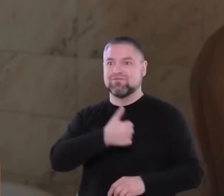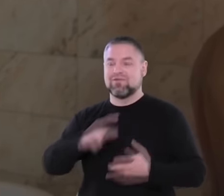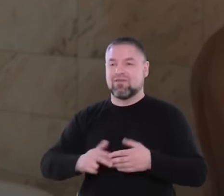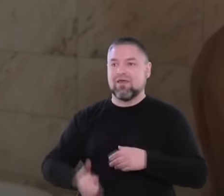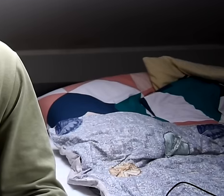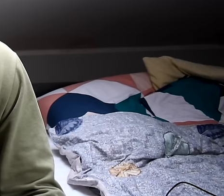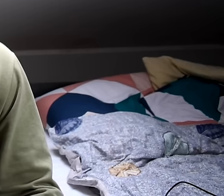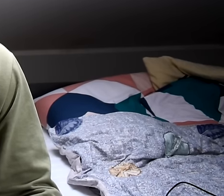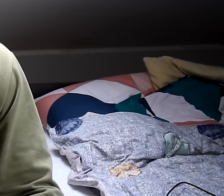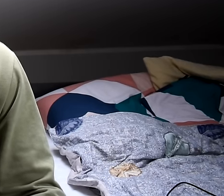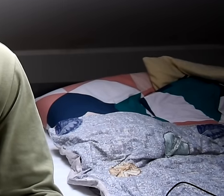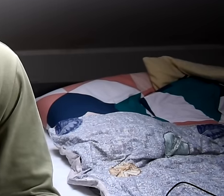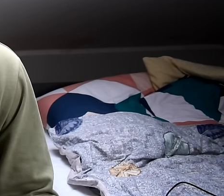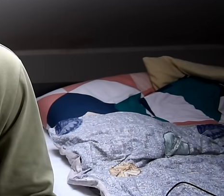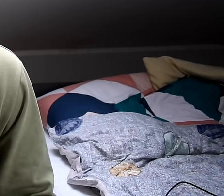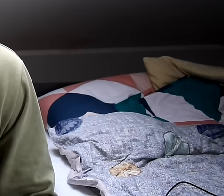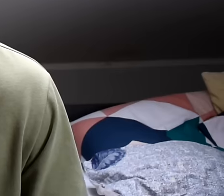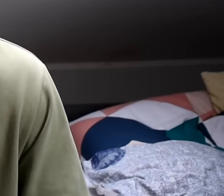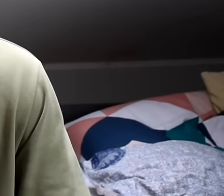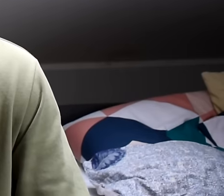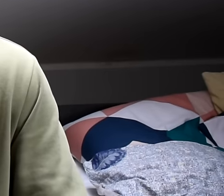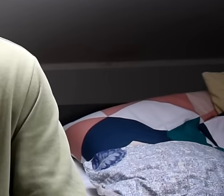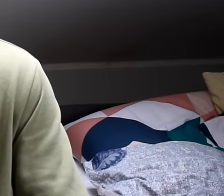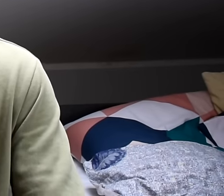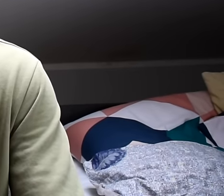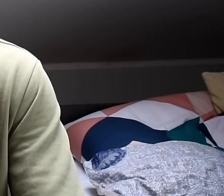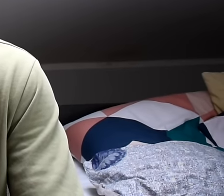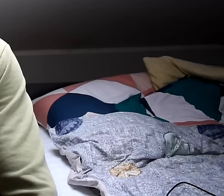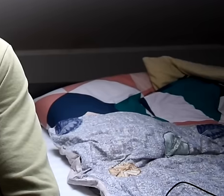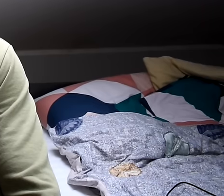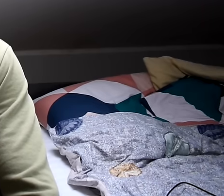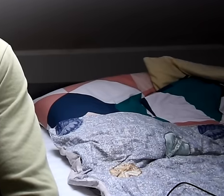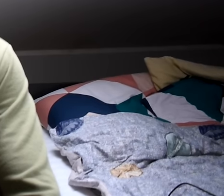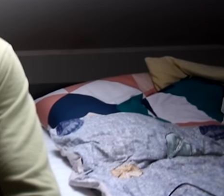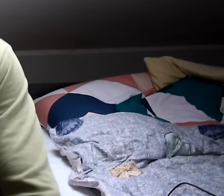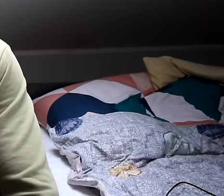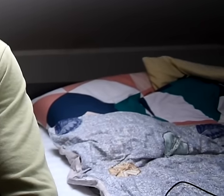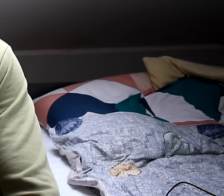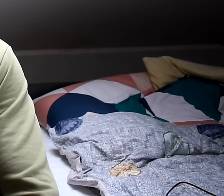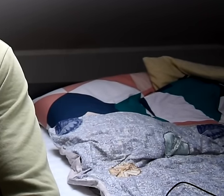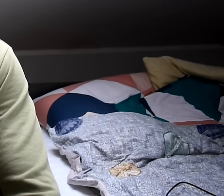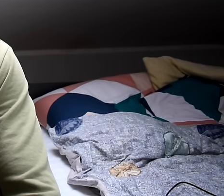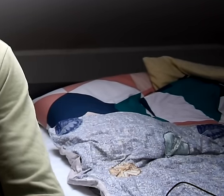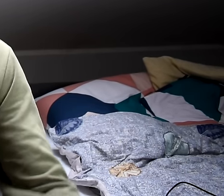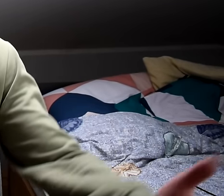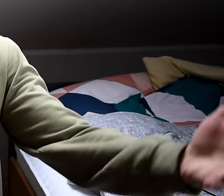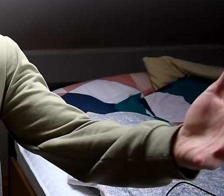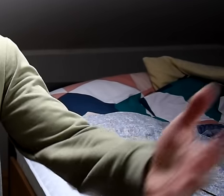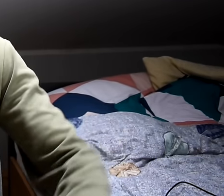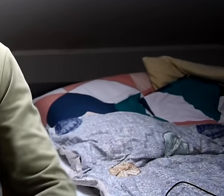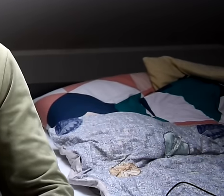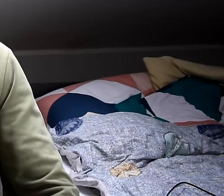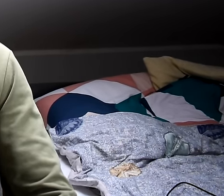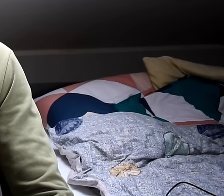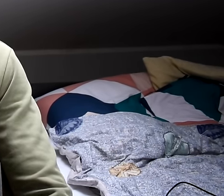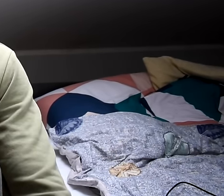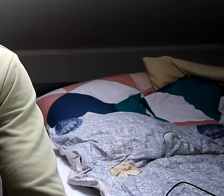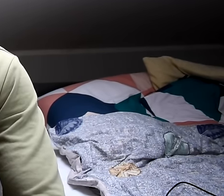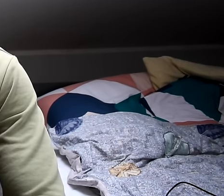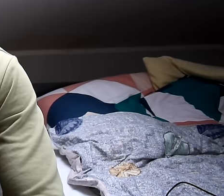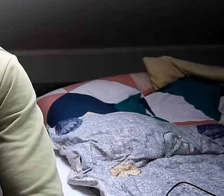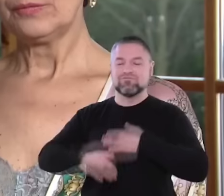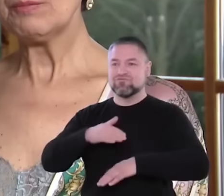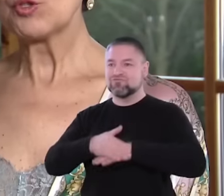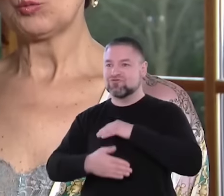coraz szczęśliwszy. O, to jest miłość! Ja myślałem, że po prostu sponsoring, chyba że po prostu wali w i nie chce tego powiedzieć. W sumie, kto normalny by powiedział prosto z mostu,